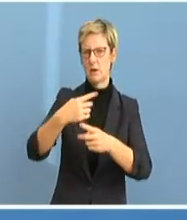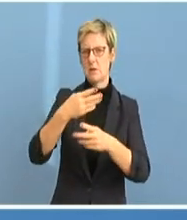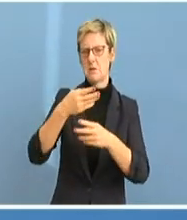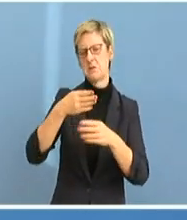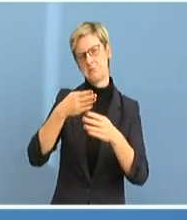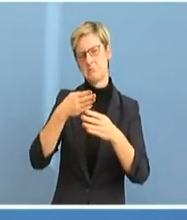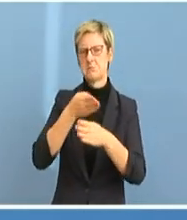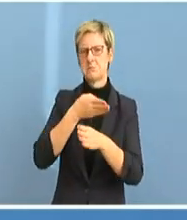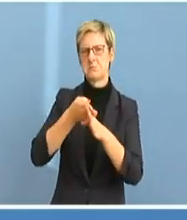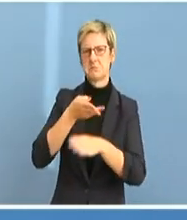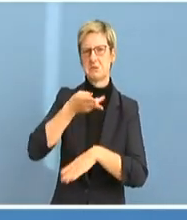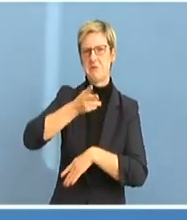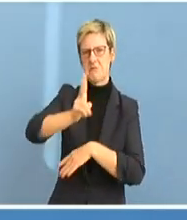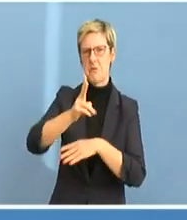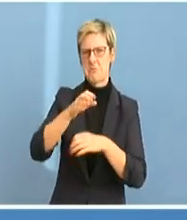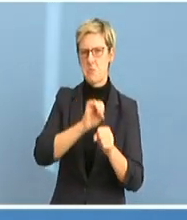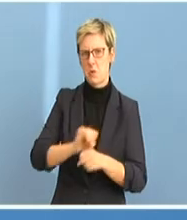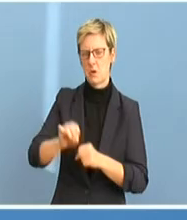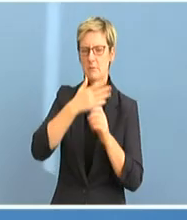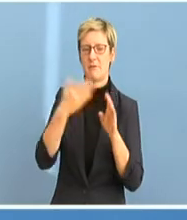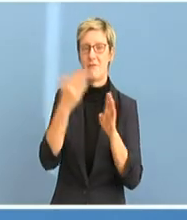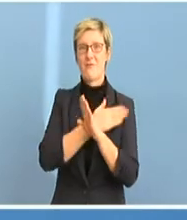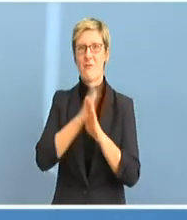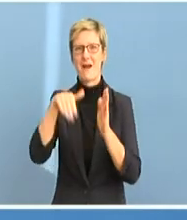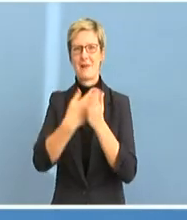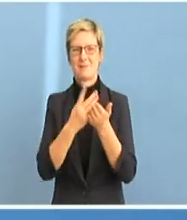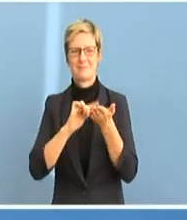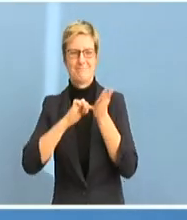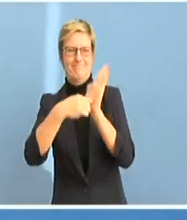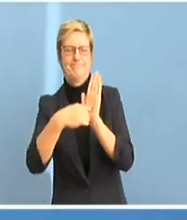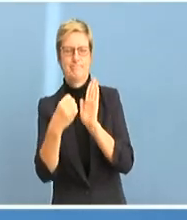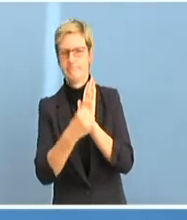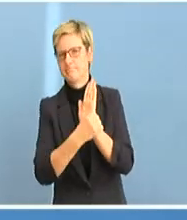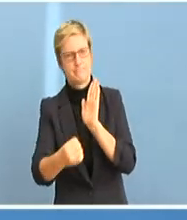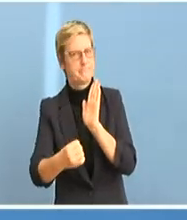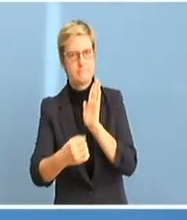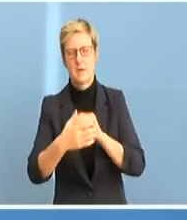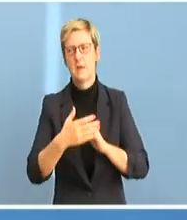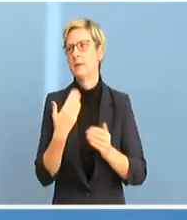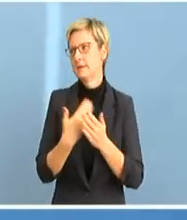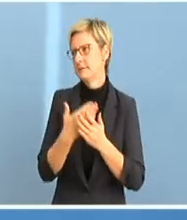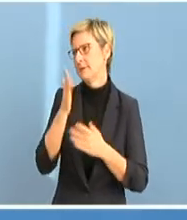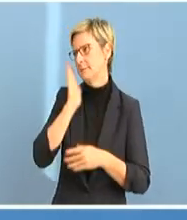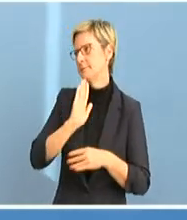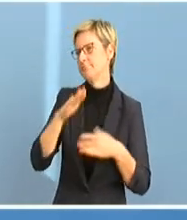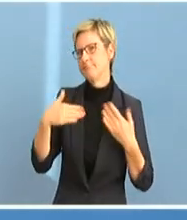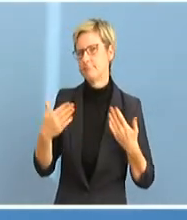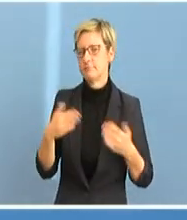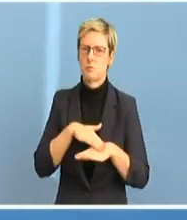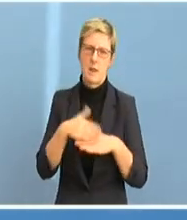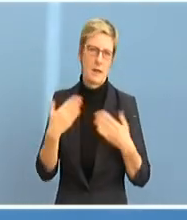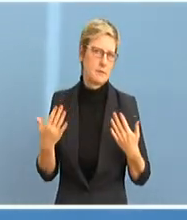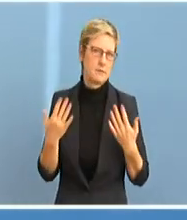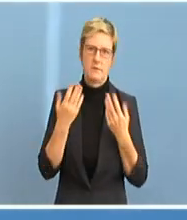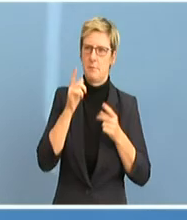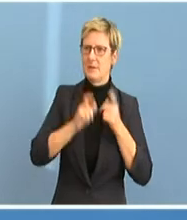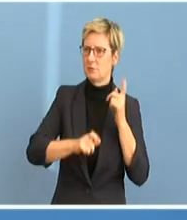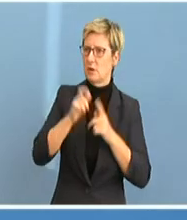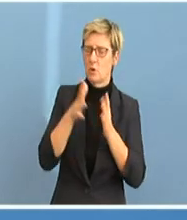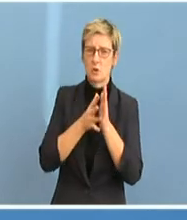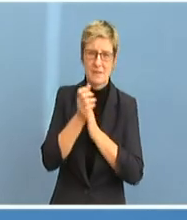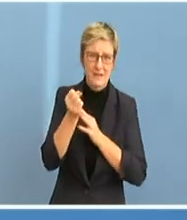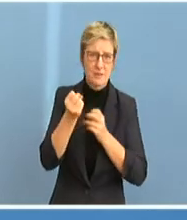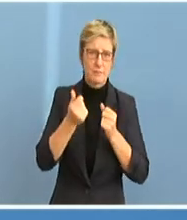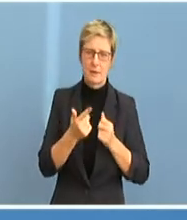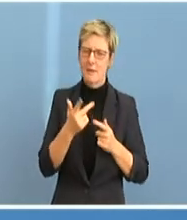2 Wochen, auch nicht vorwegnehmen. Das bitte ich Sie mir auch zugestehen, dass ich hier noch nicht über personelle Konsequenzen